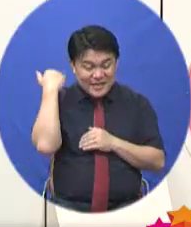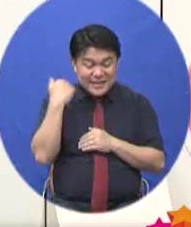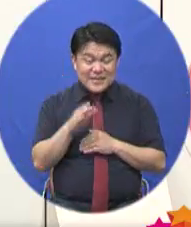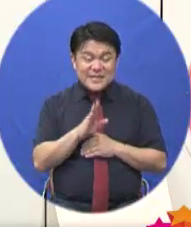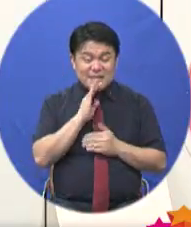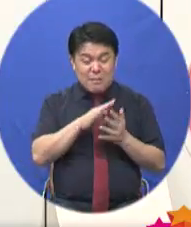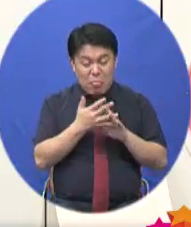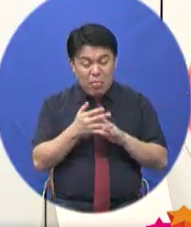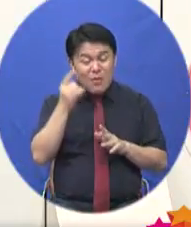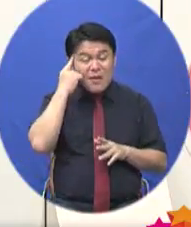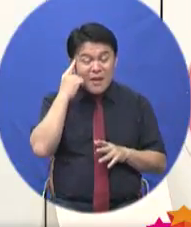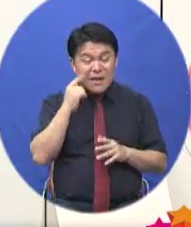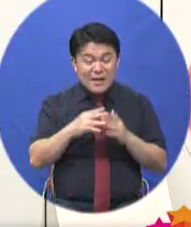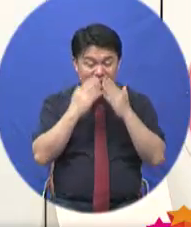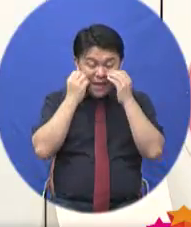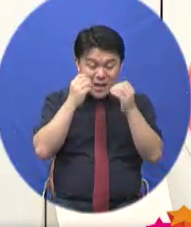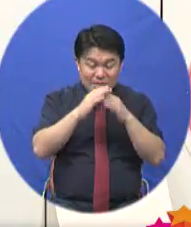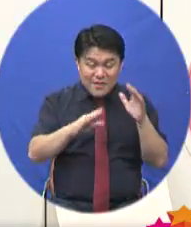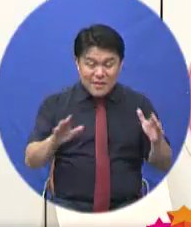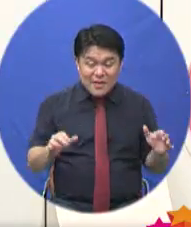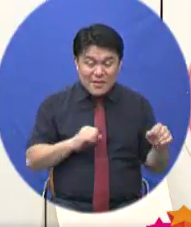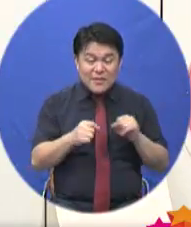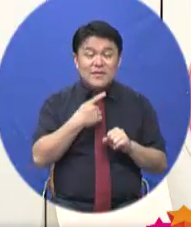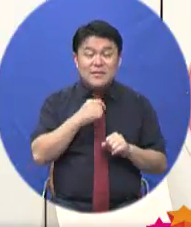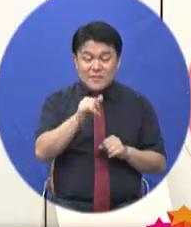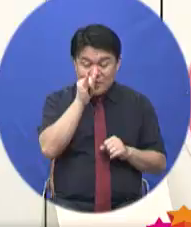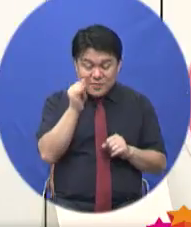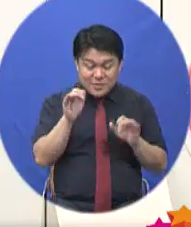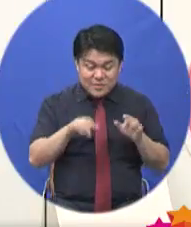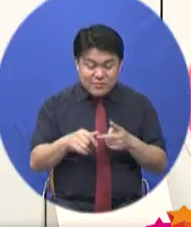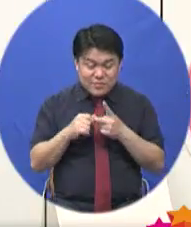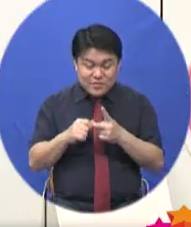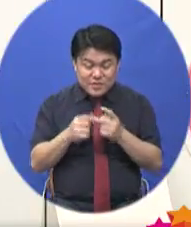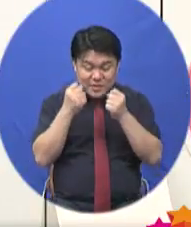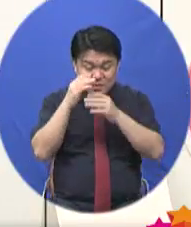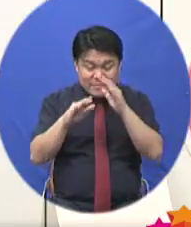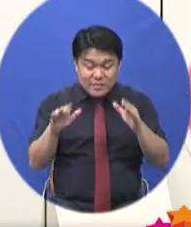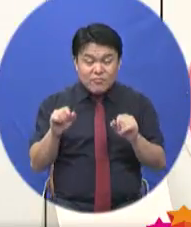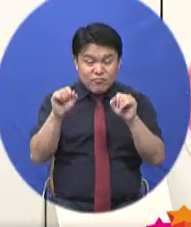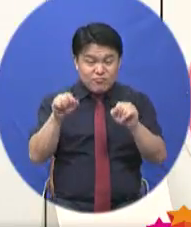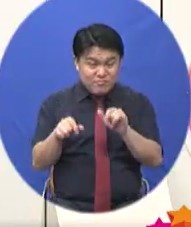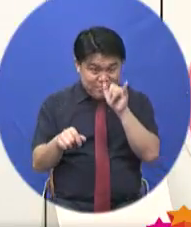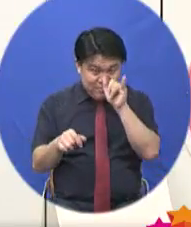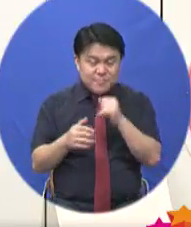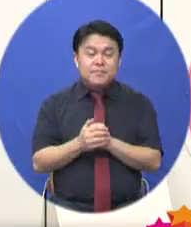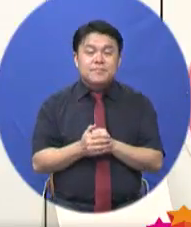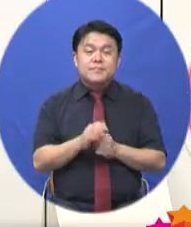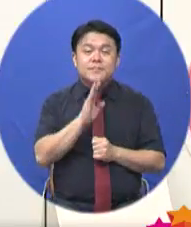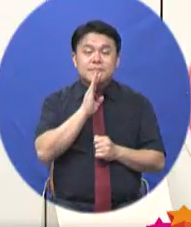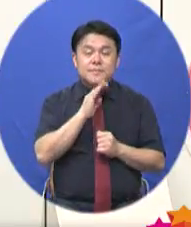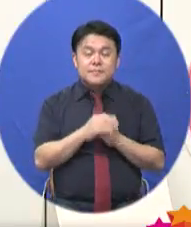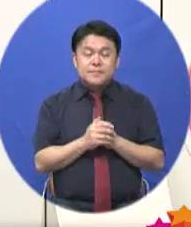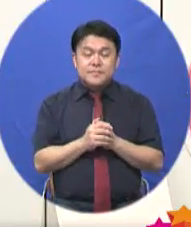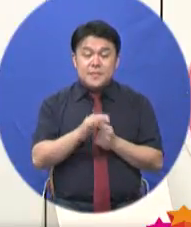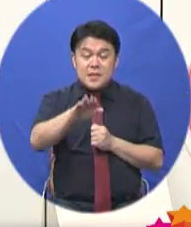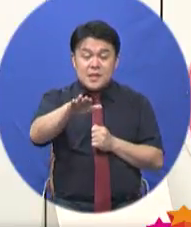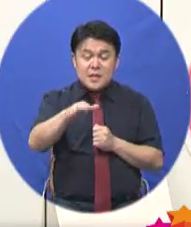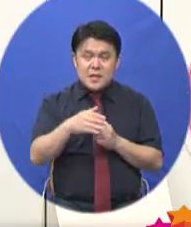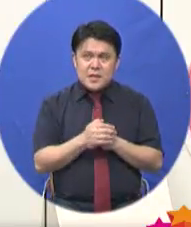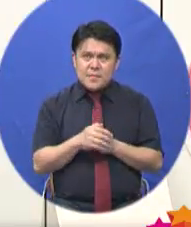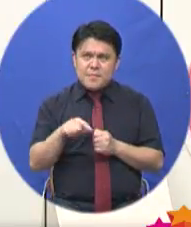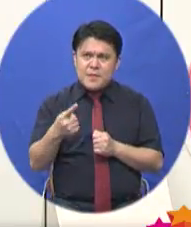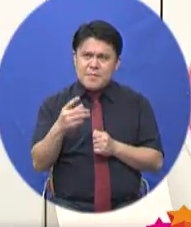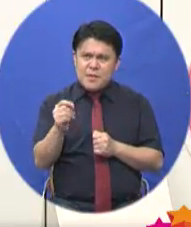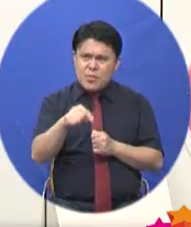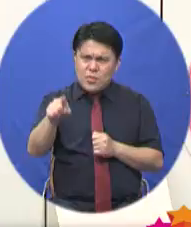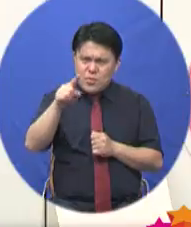살았는지 그죠? 그 당시에 새마을 운동할 시기죠. 그렇죠. 그 네. 새마을 운동인데 네. 이 약 한 100만